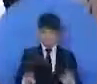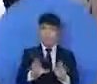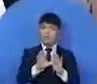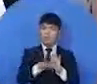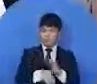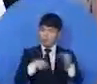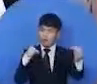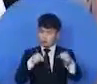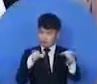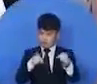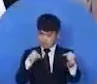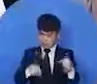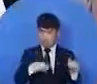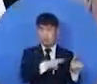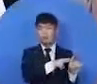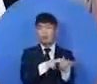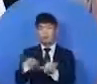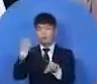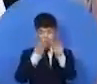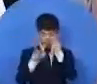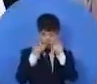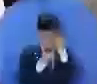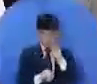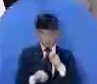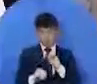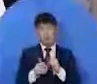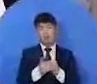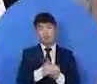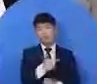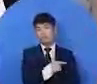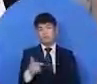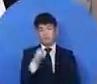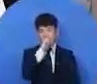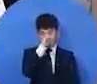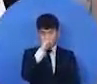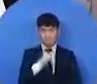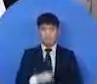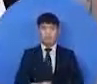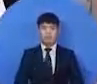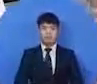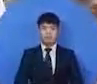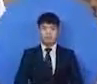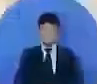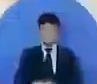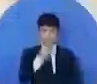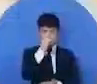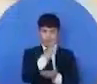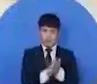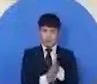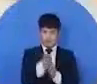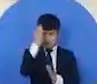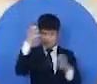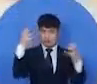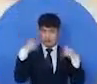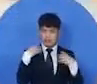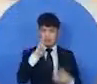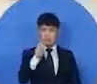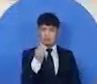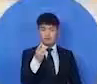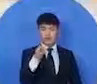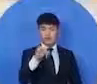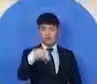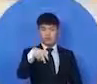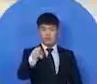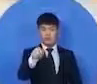않아도 이런 데 와서 저를 떠날 수 있고 정보를 얻을 수 있어서 그러면서 좋았어요 천안 씨가 시청